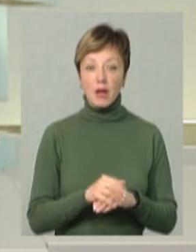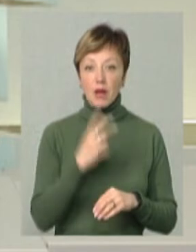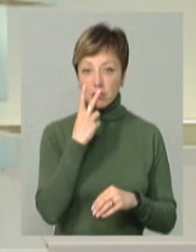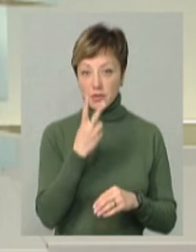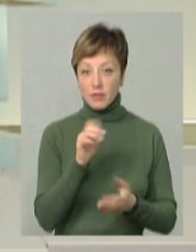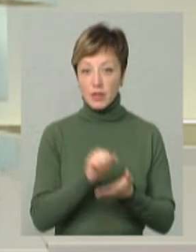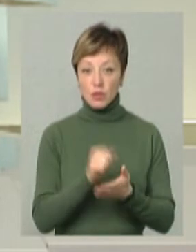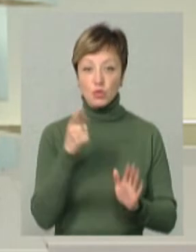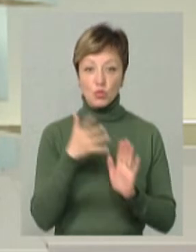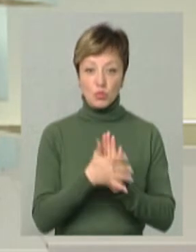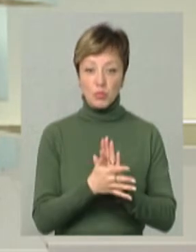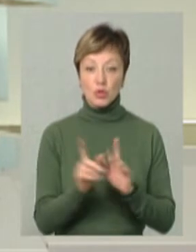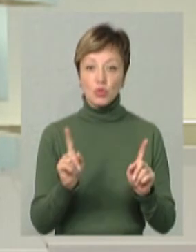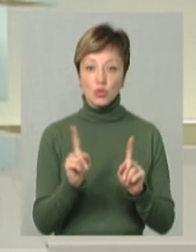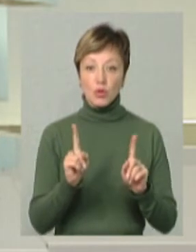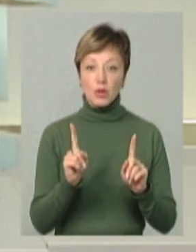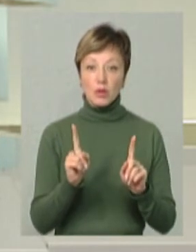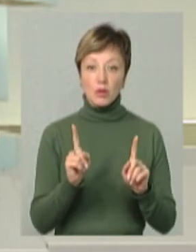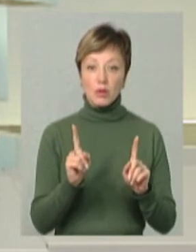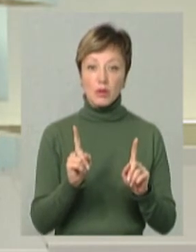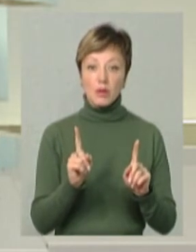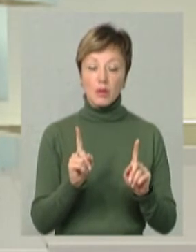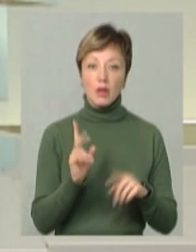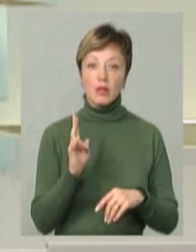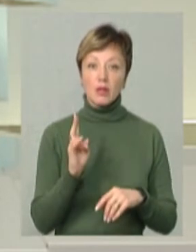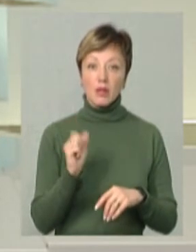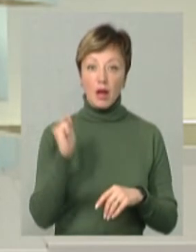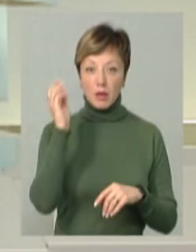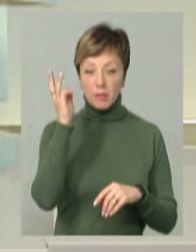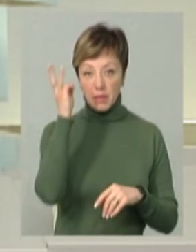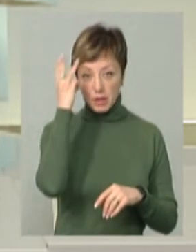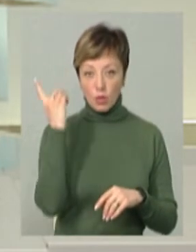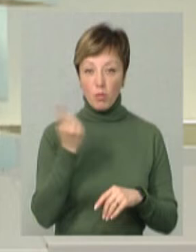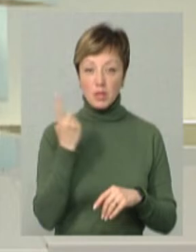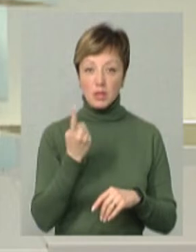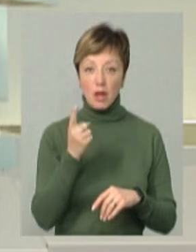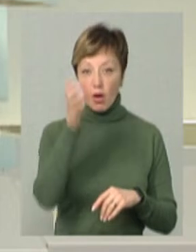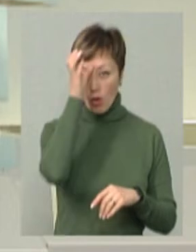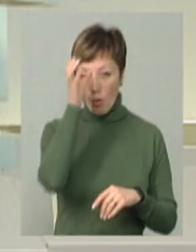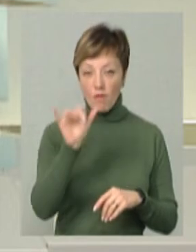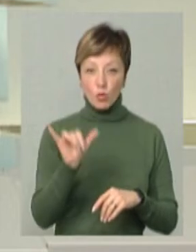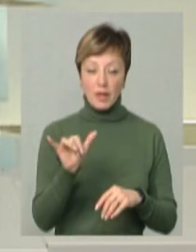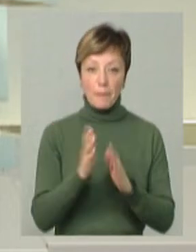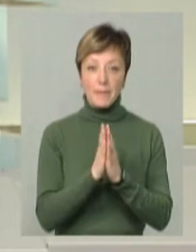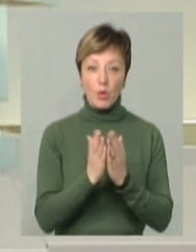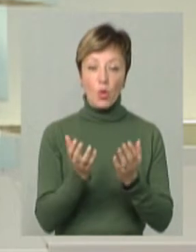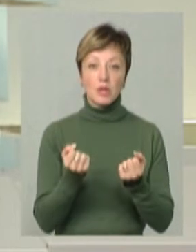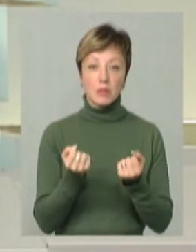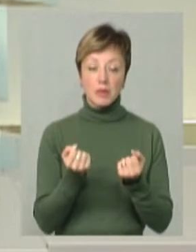переглядаючи видання, зрозуміли, що Хмельницька обласна універсальна наукова бібліотека